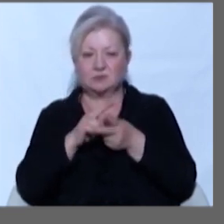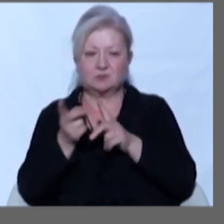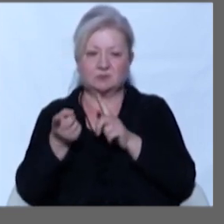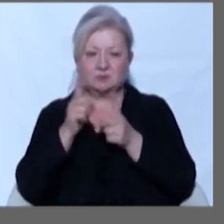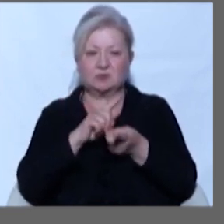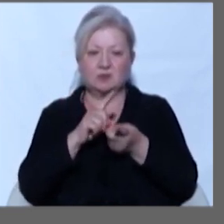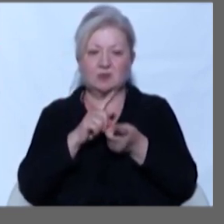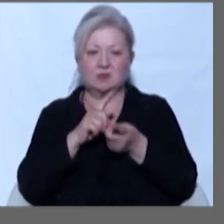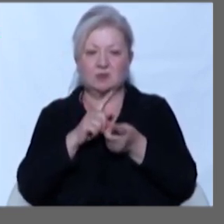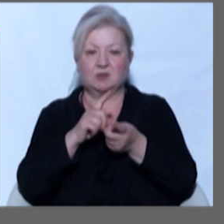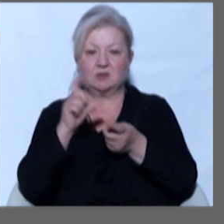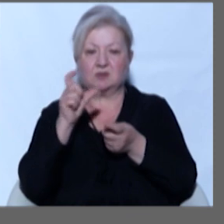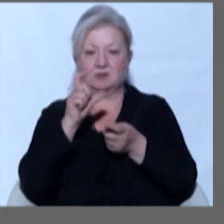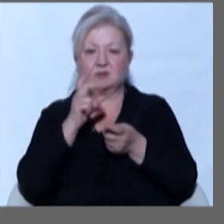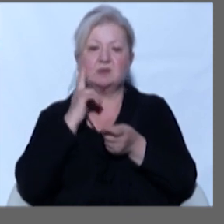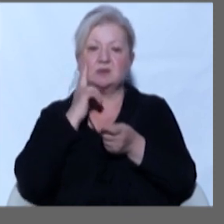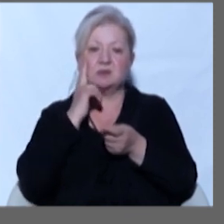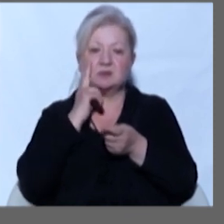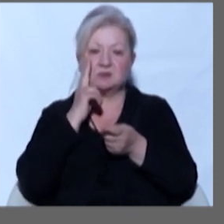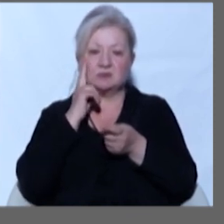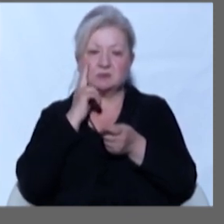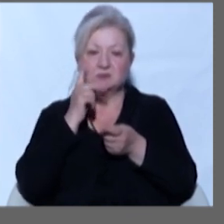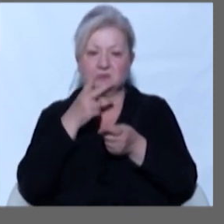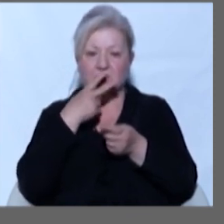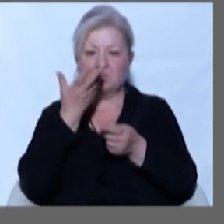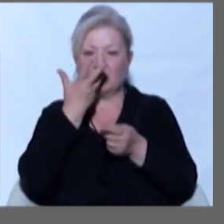ის ფერამდე. როგორც ხედავთ,